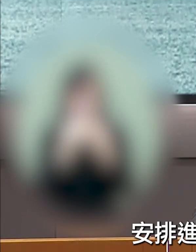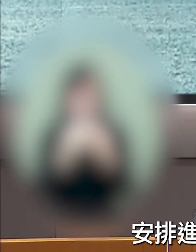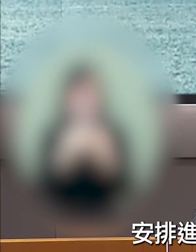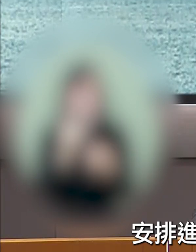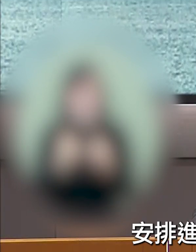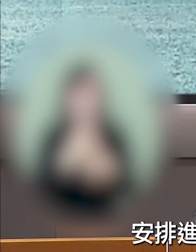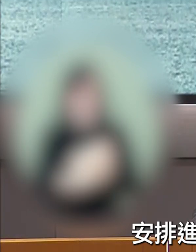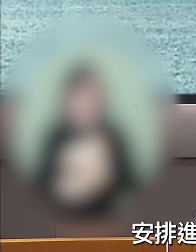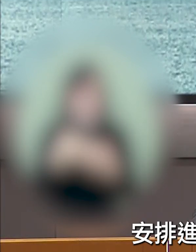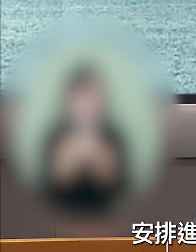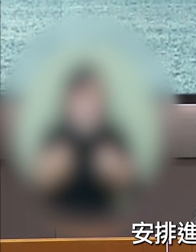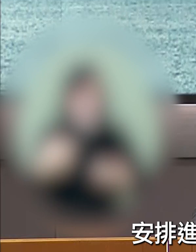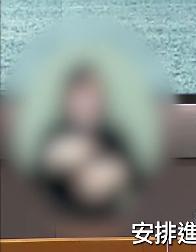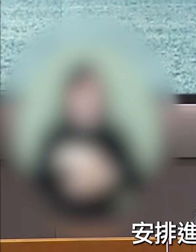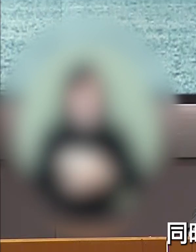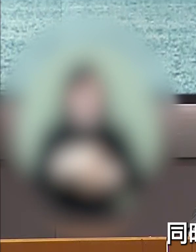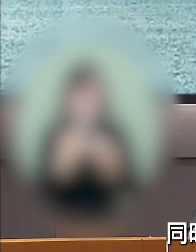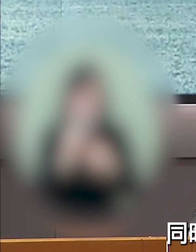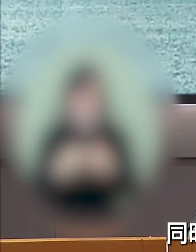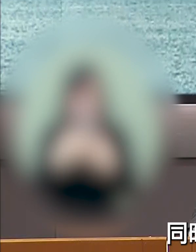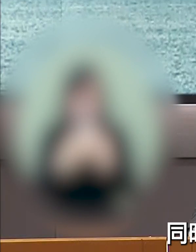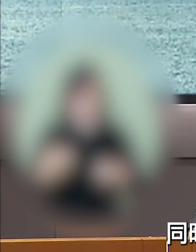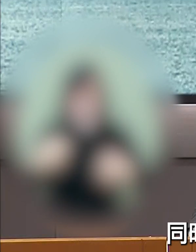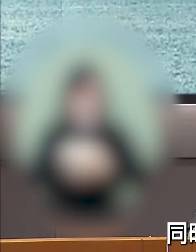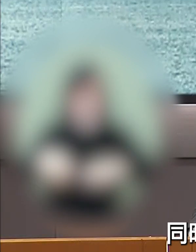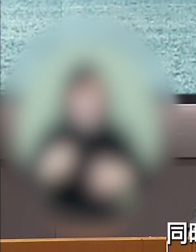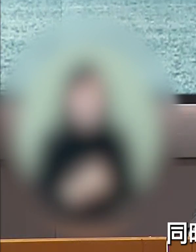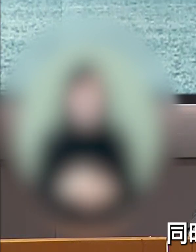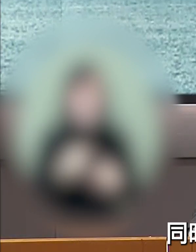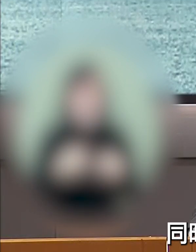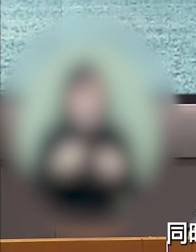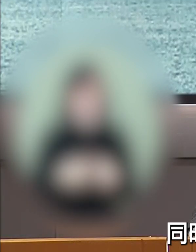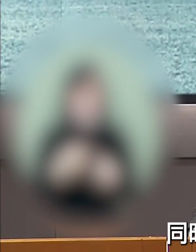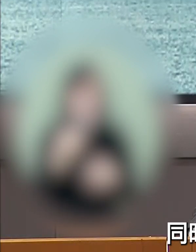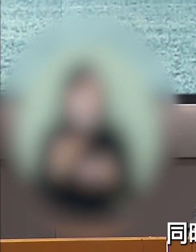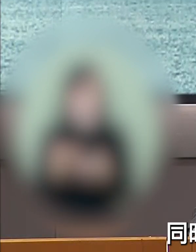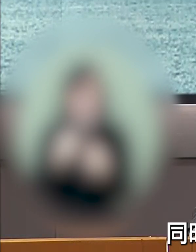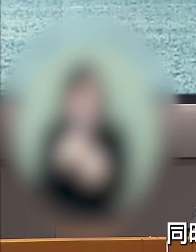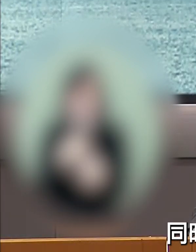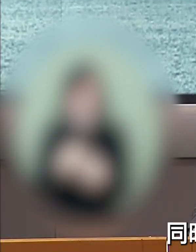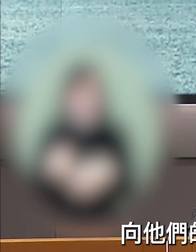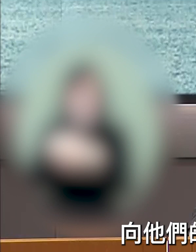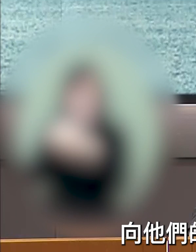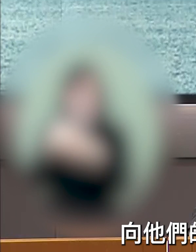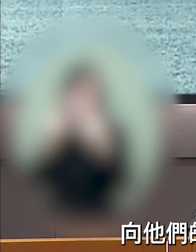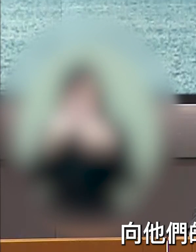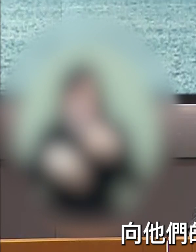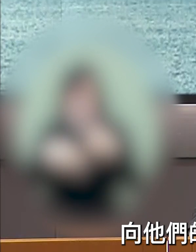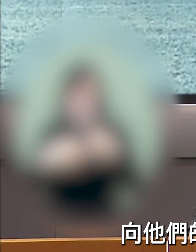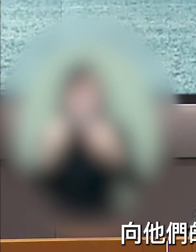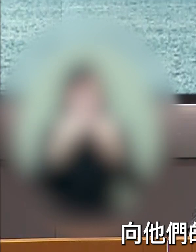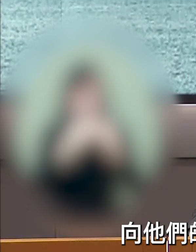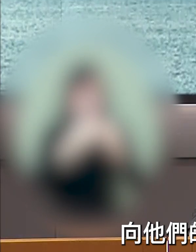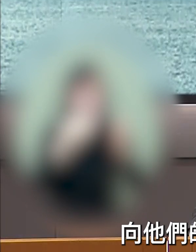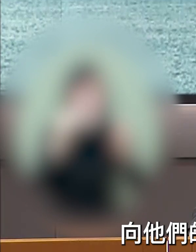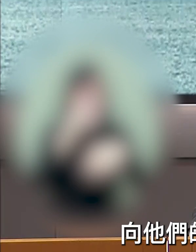區治療或者隔離設施。同時中心亦都會按申報人提供的資料向他們的家居接觸